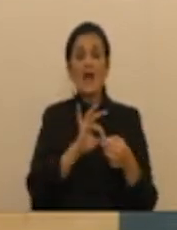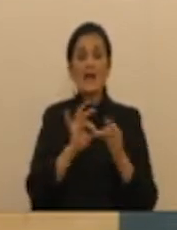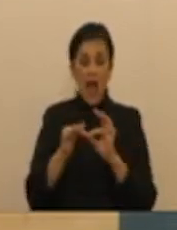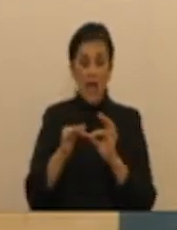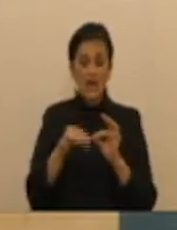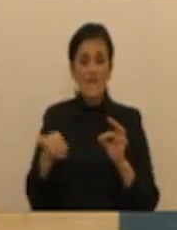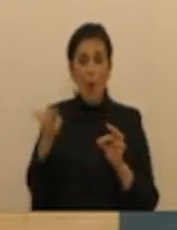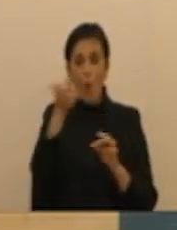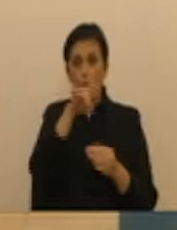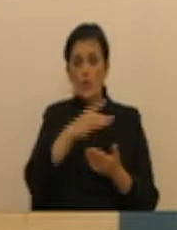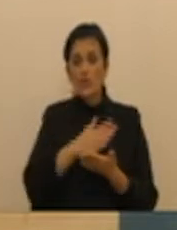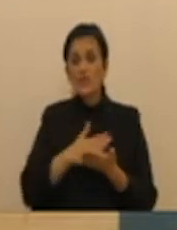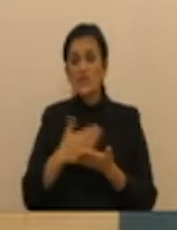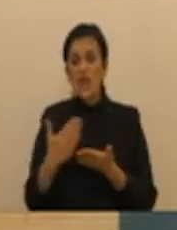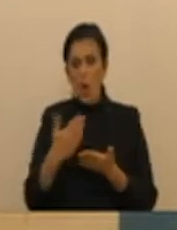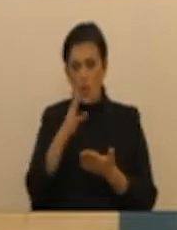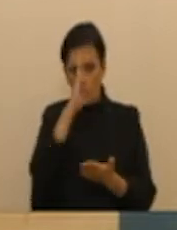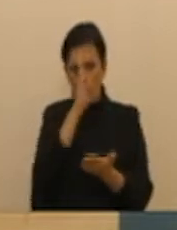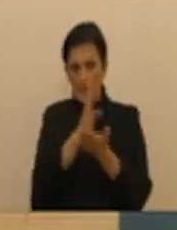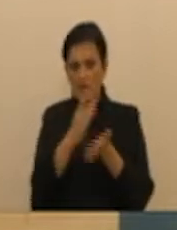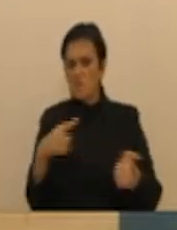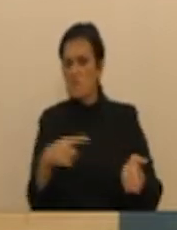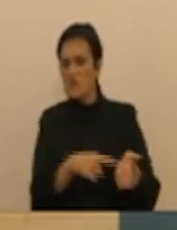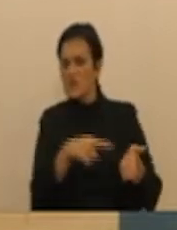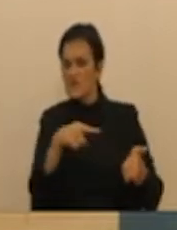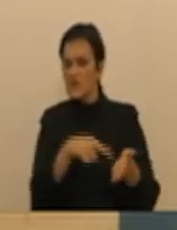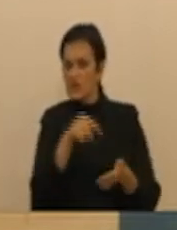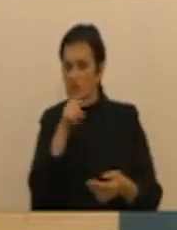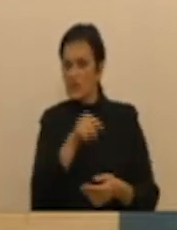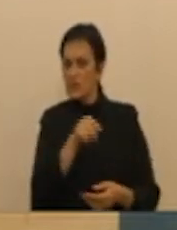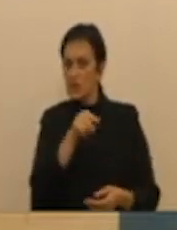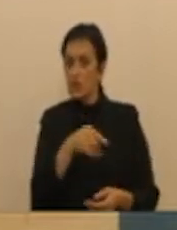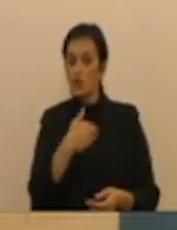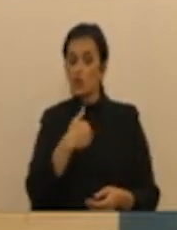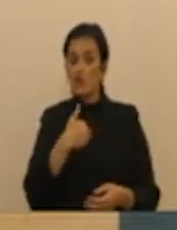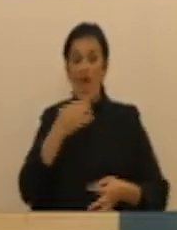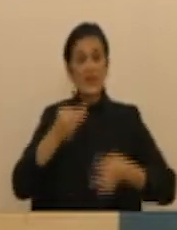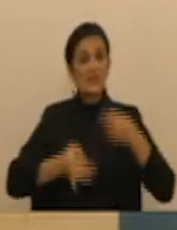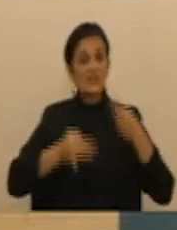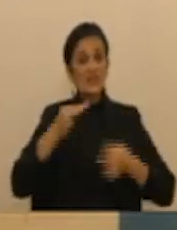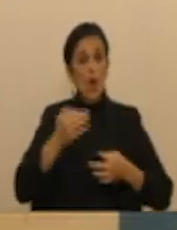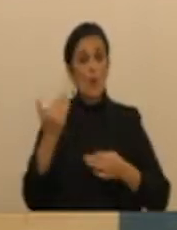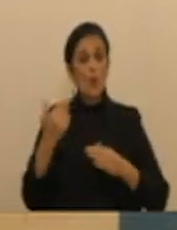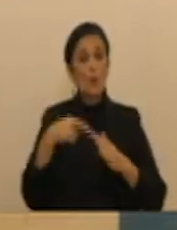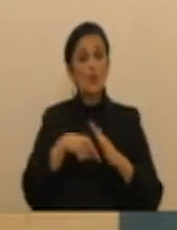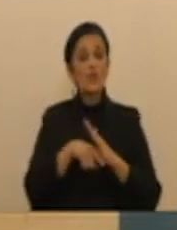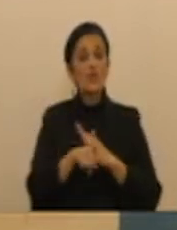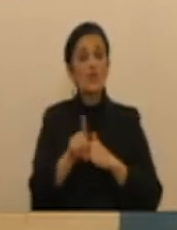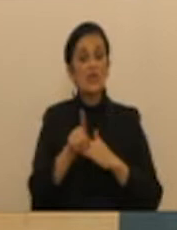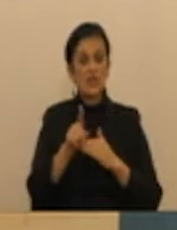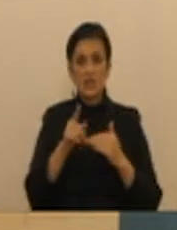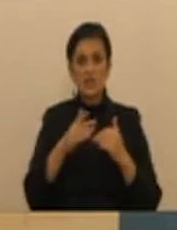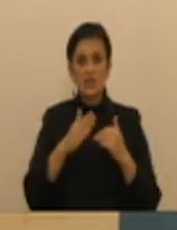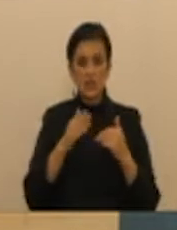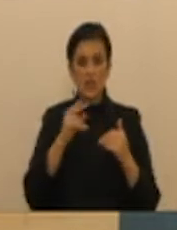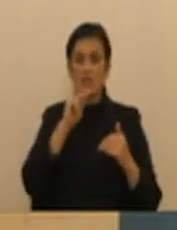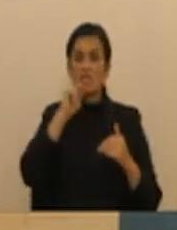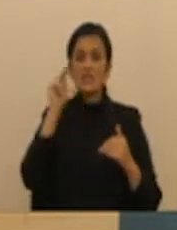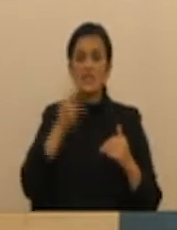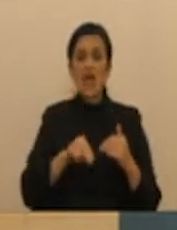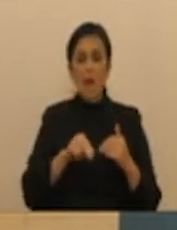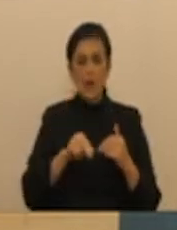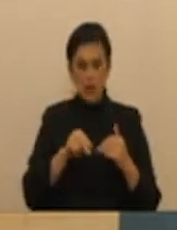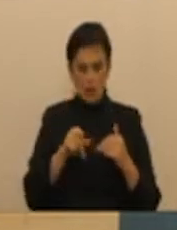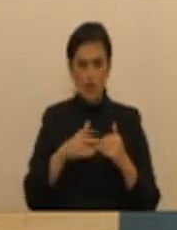ნაწილი პირდაპირ მიგვითითებს, რომ ჩვენი სასამართლოს მიერ გასამართლებული და დამნაშავედ